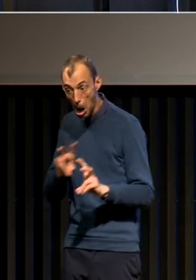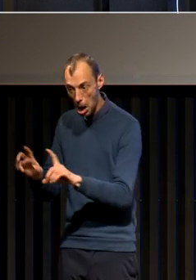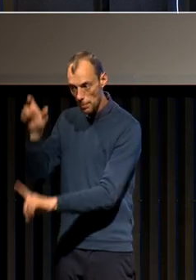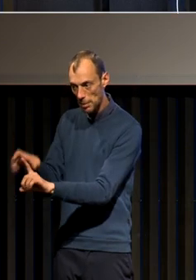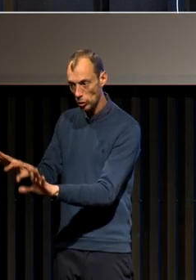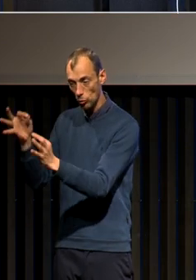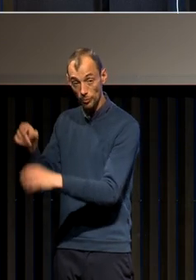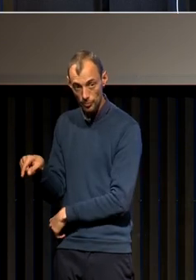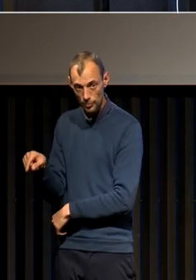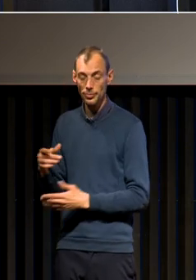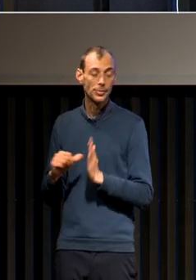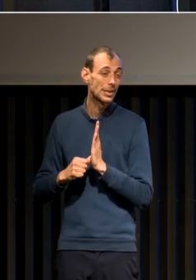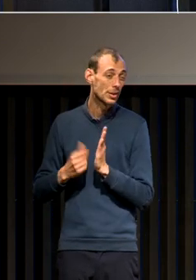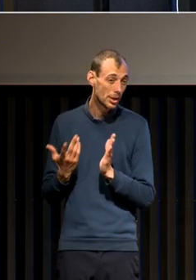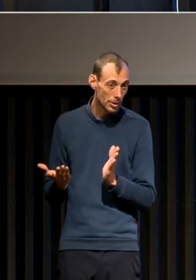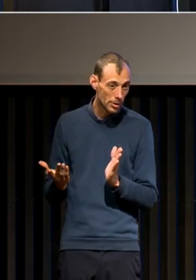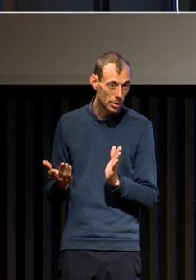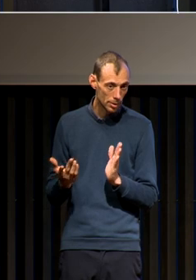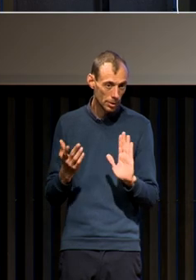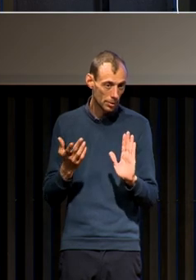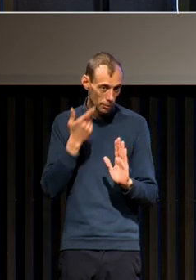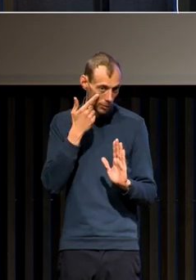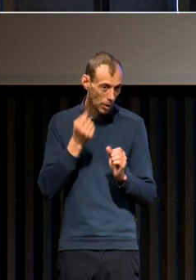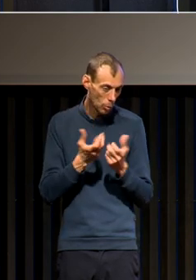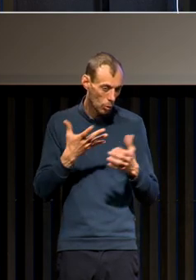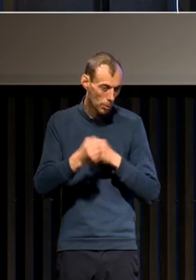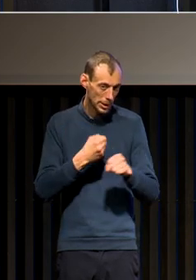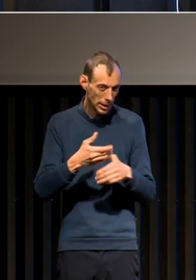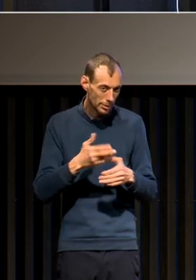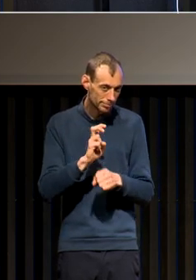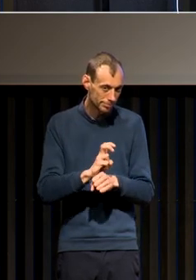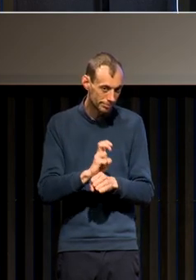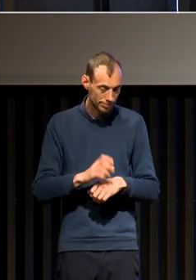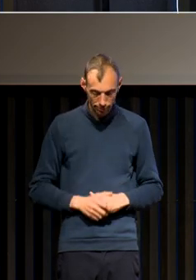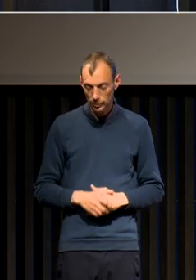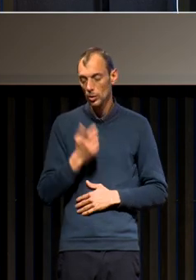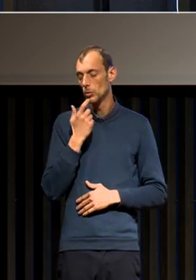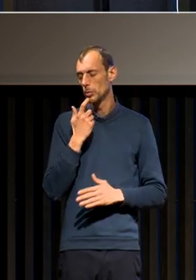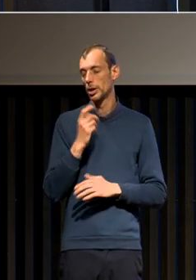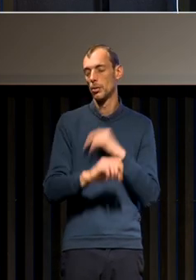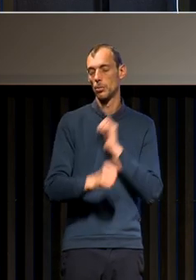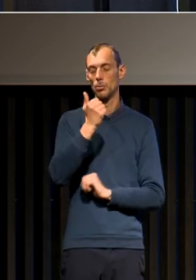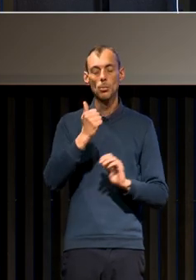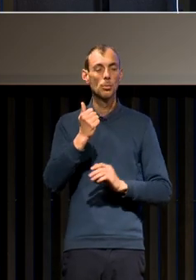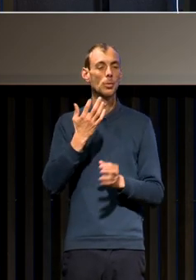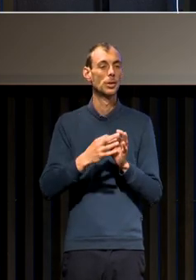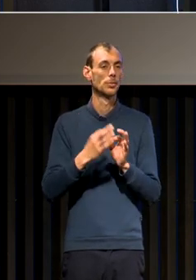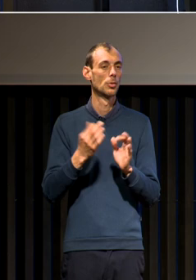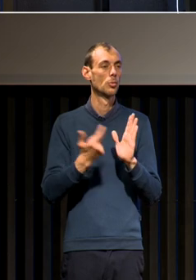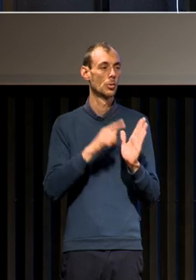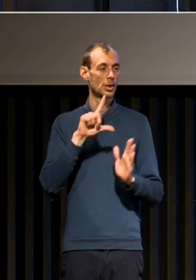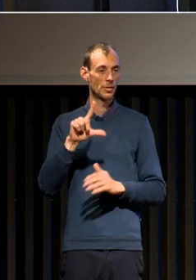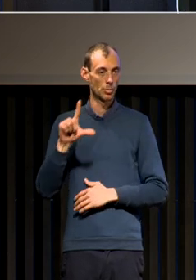implique. Alors, à compter du 1er septembre 2022,